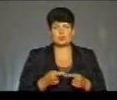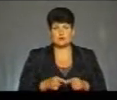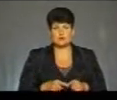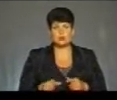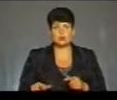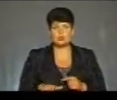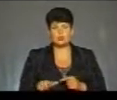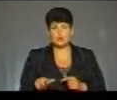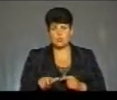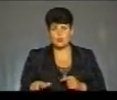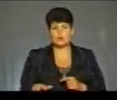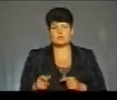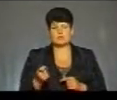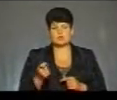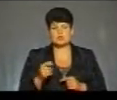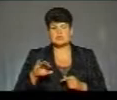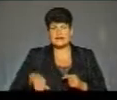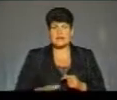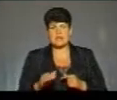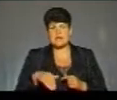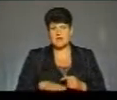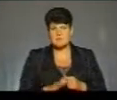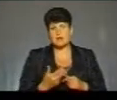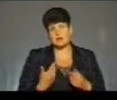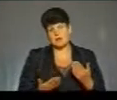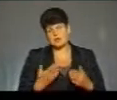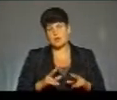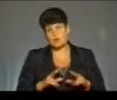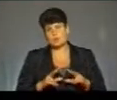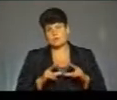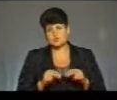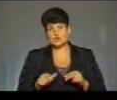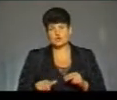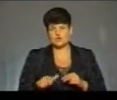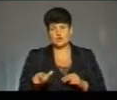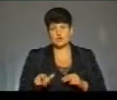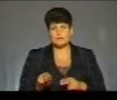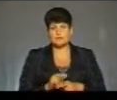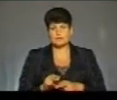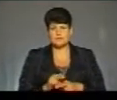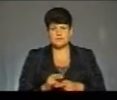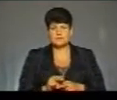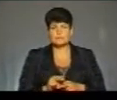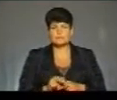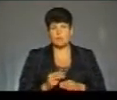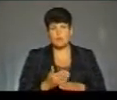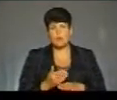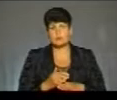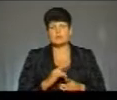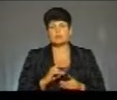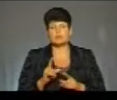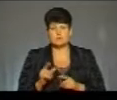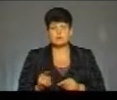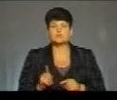Дорога та трохи яма, десь обіцяють, що дороги поєднаються ліпше, та й помаленьку прийдемо,